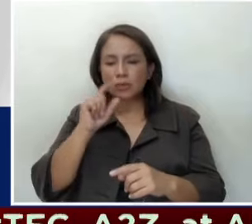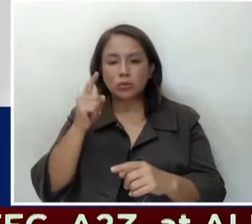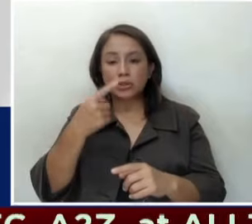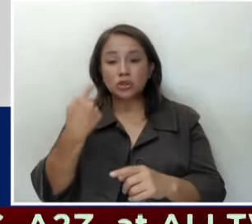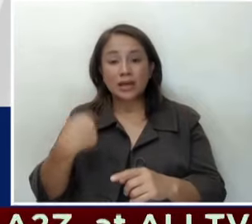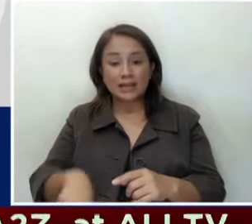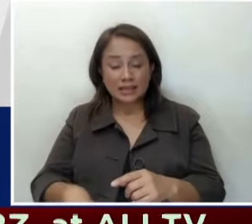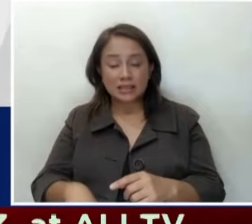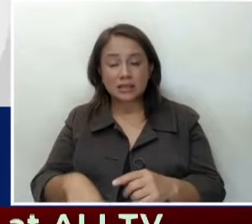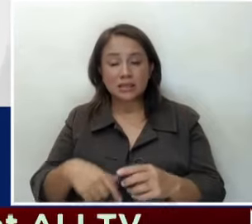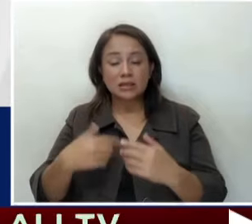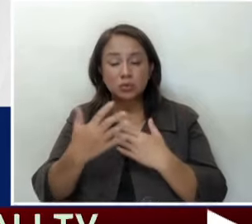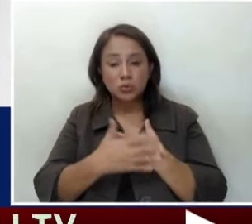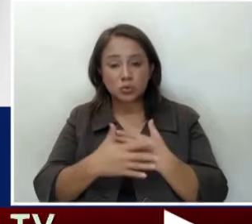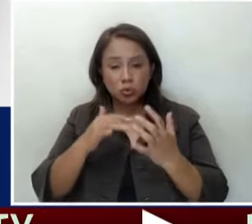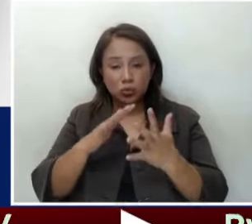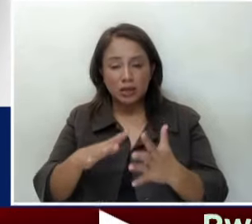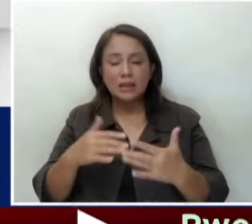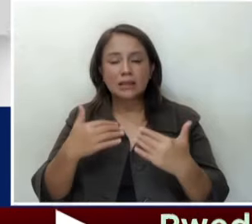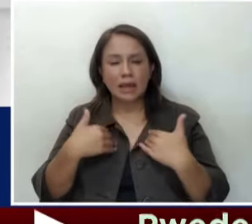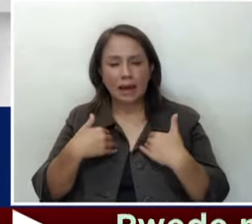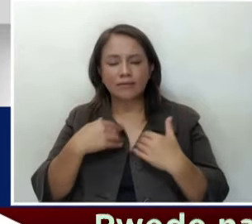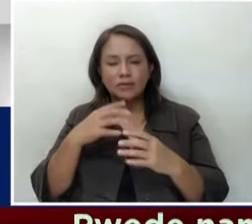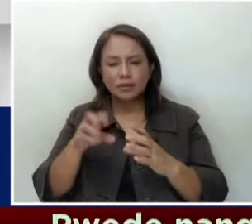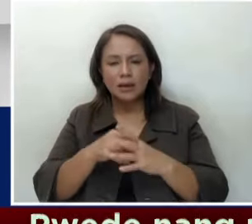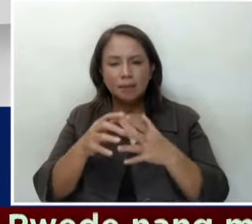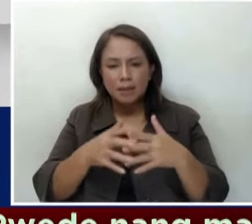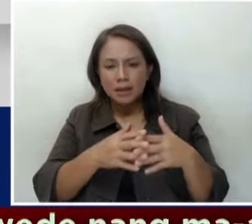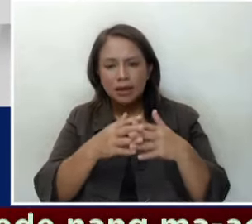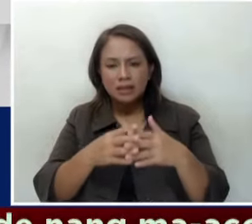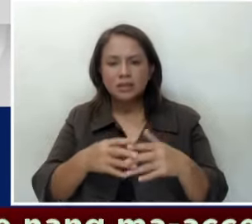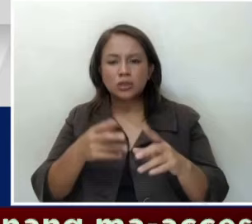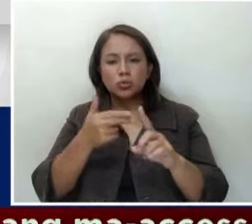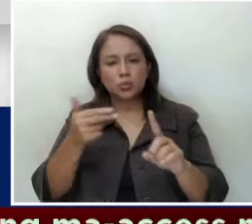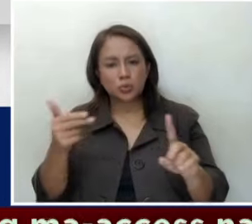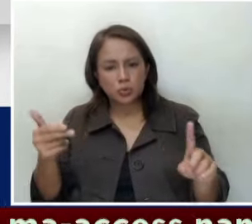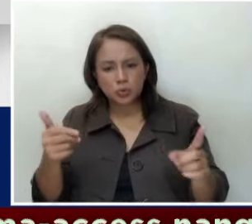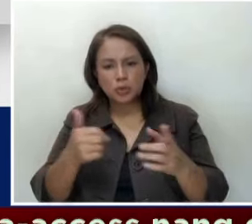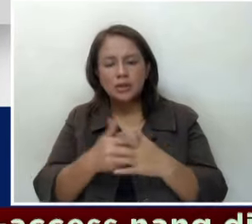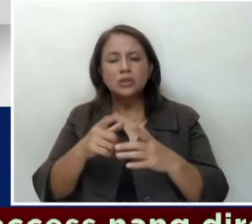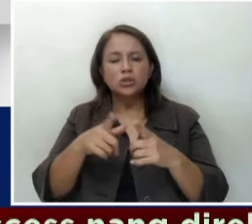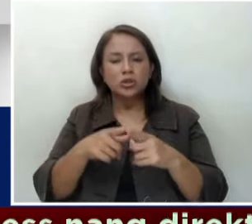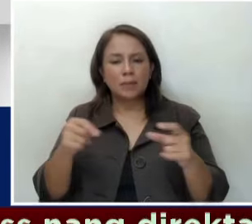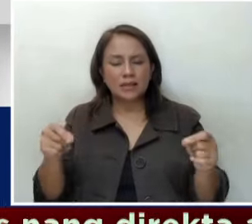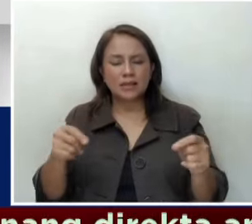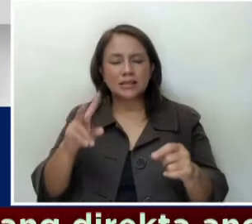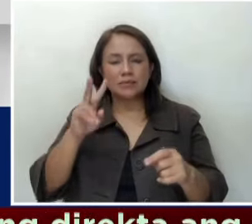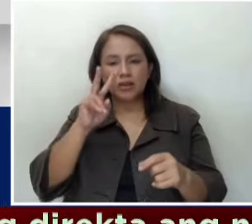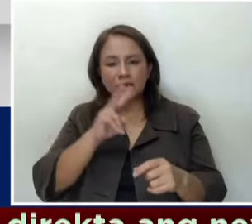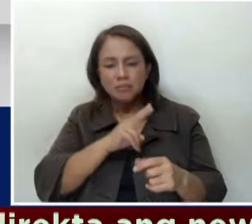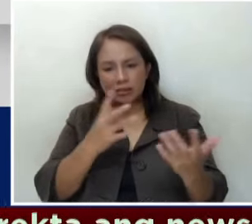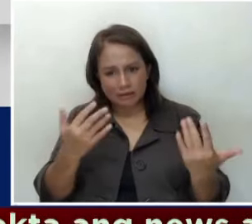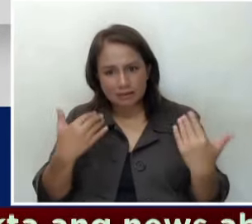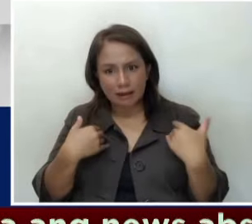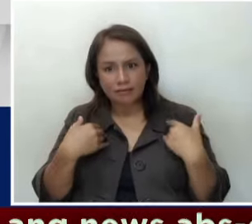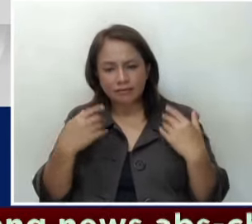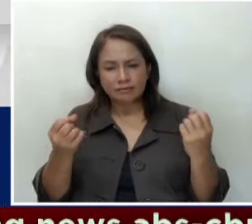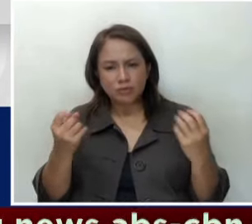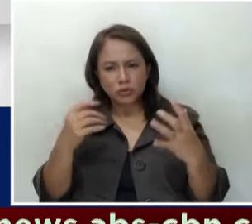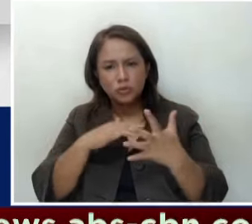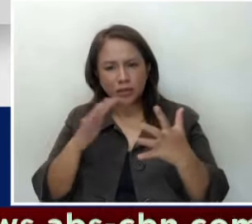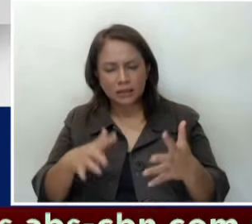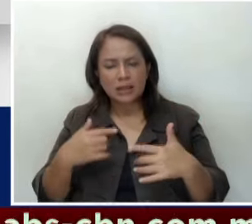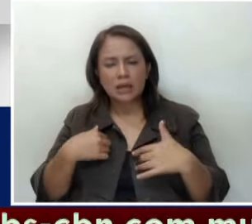foreign students dahil kasama sa bilang ang mga Amerikano, Indonesians, Japanese at Vietnamese. Malayo ito sa napaulat